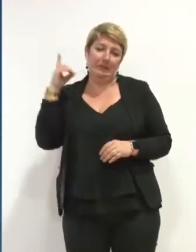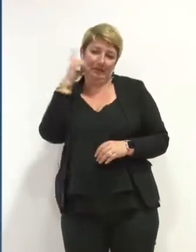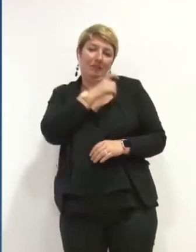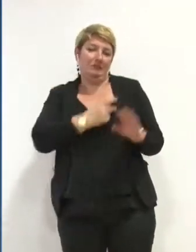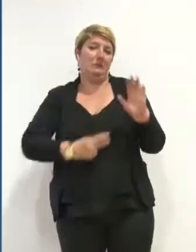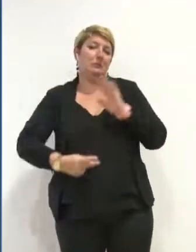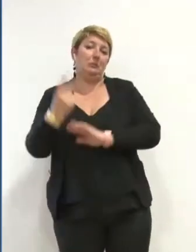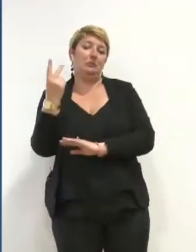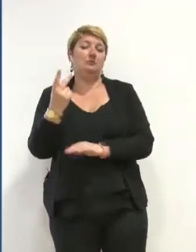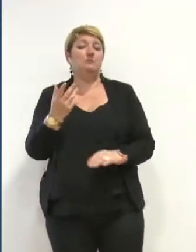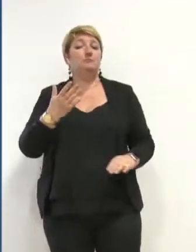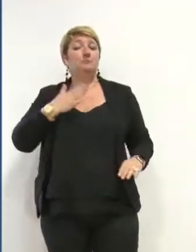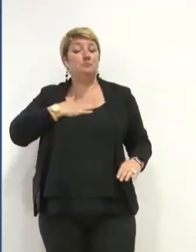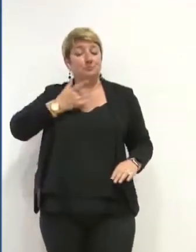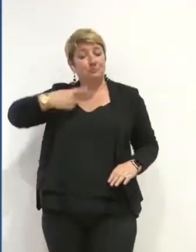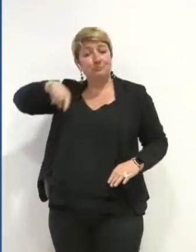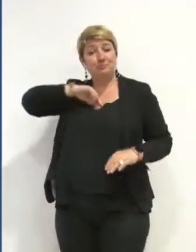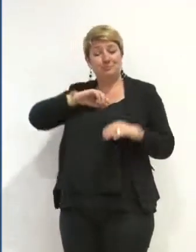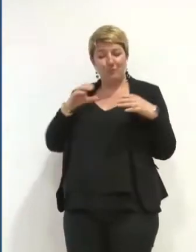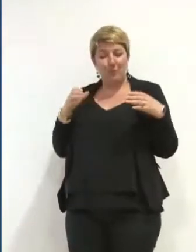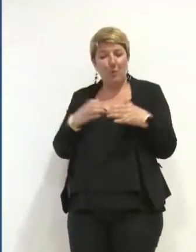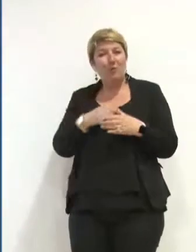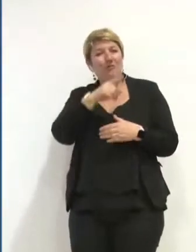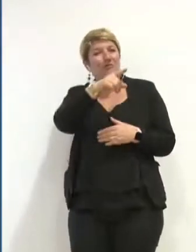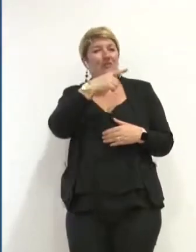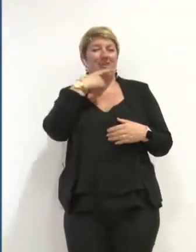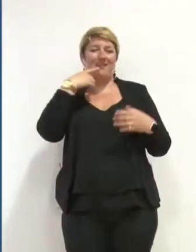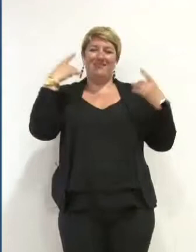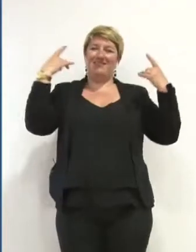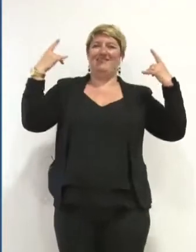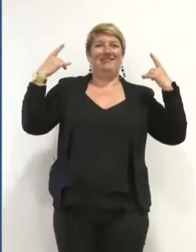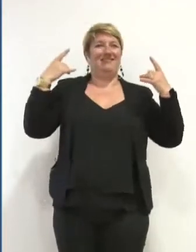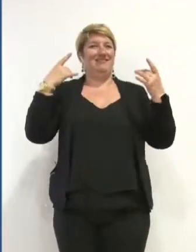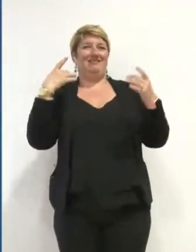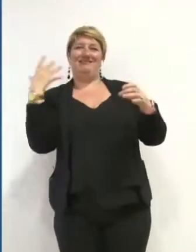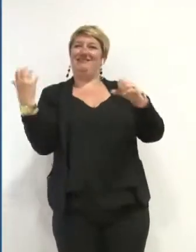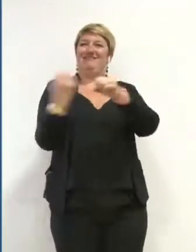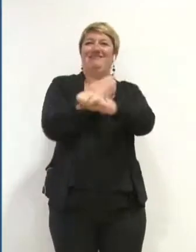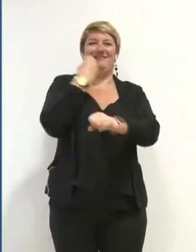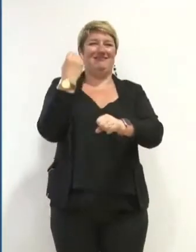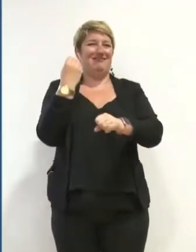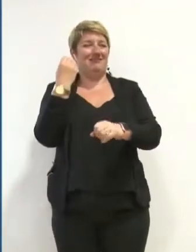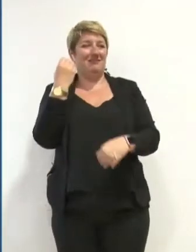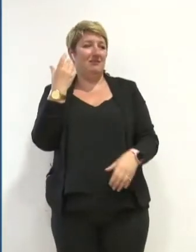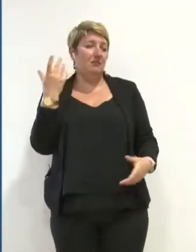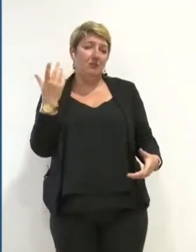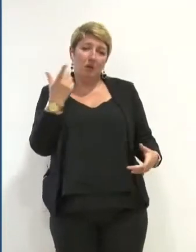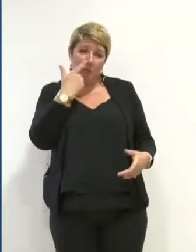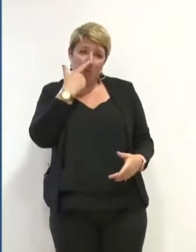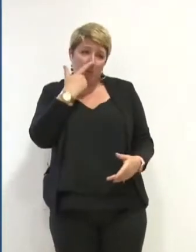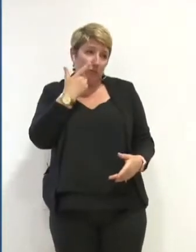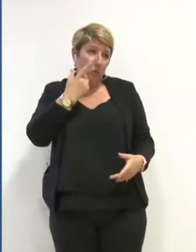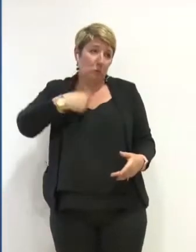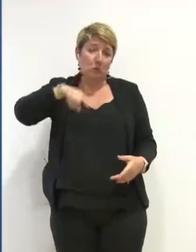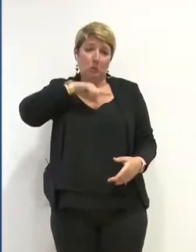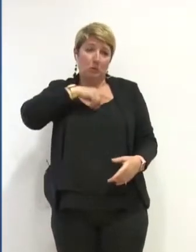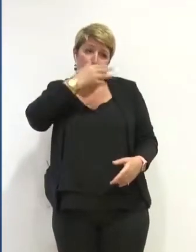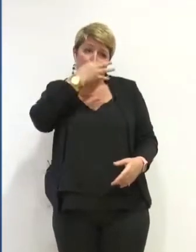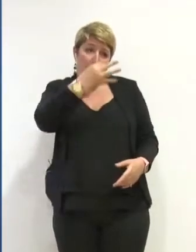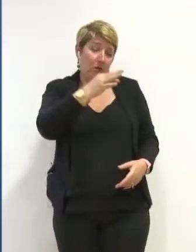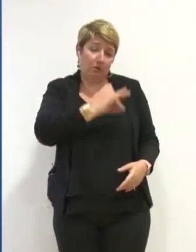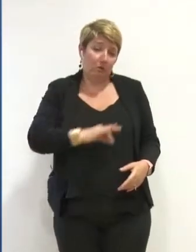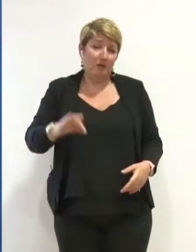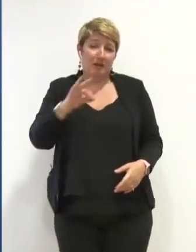de relativiser ce chant de la victoire qui ne trompe personne et nous le définirons même comme un CA en trompe-l'œil. Alors